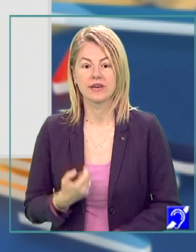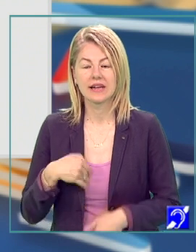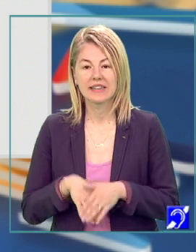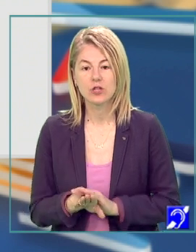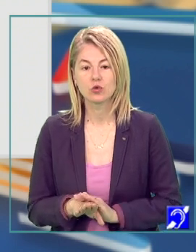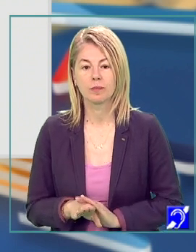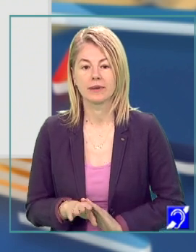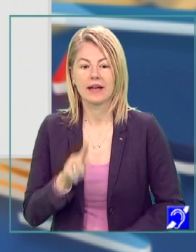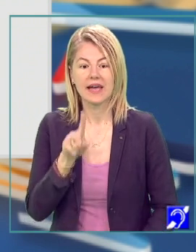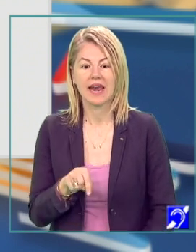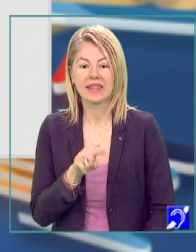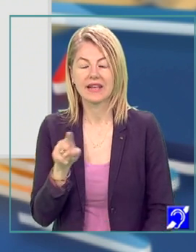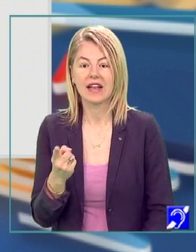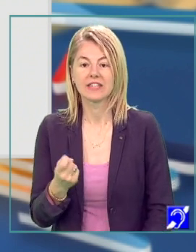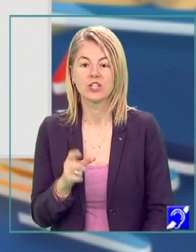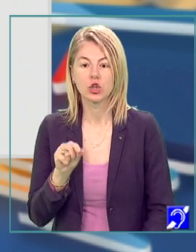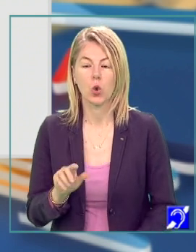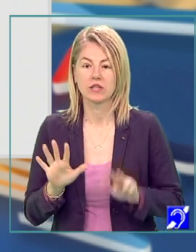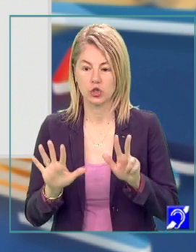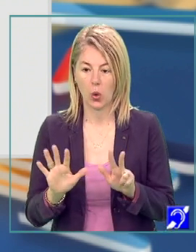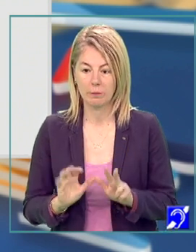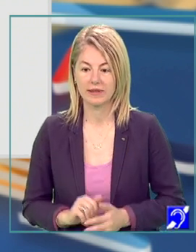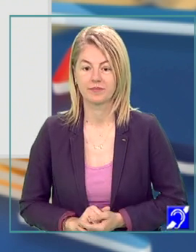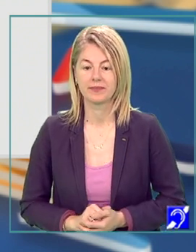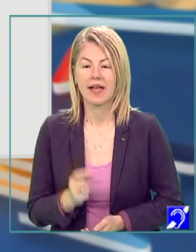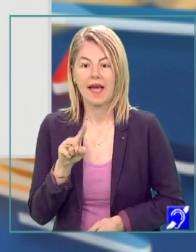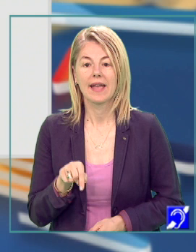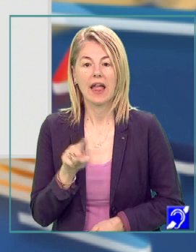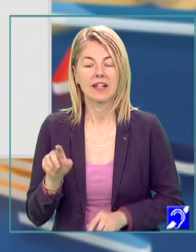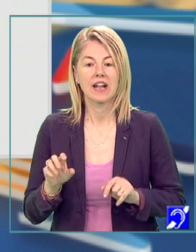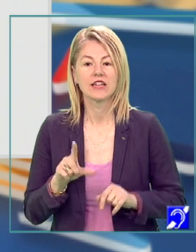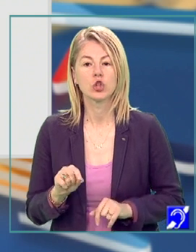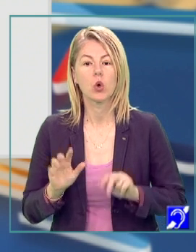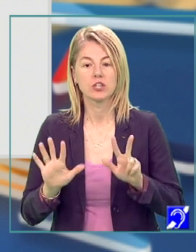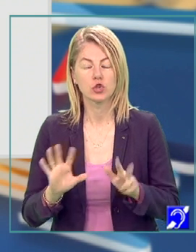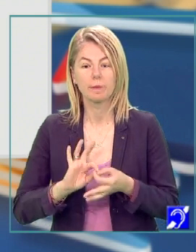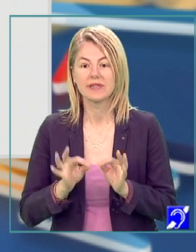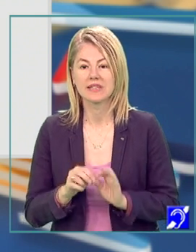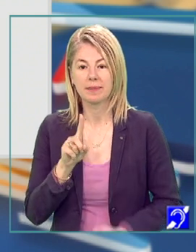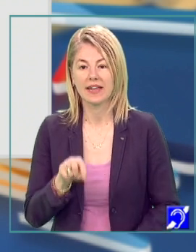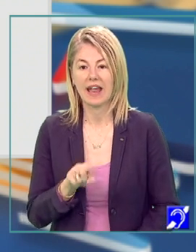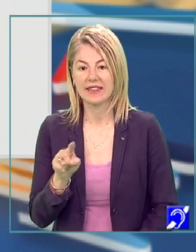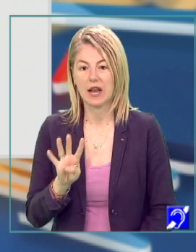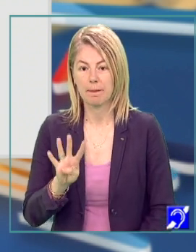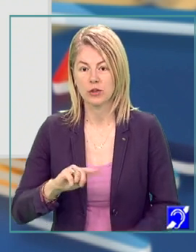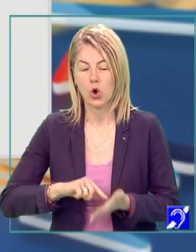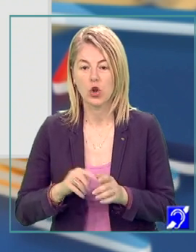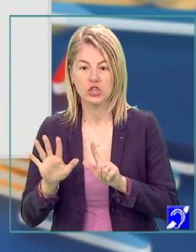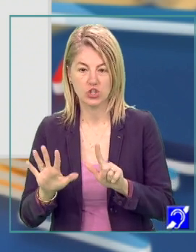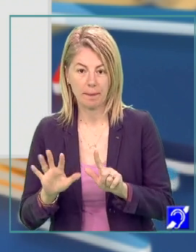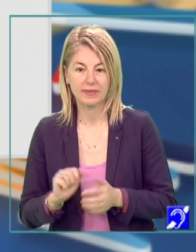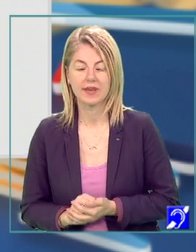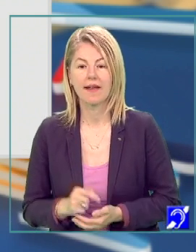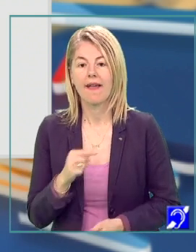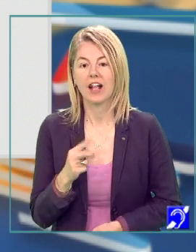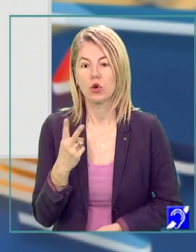sub radical din 28. Radical din 28 înseamnă radical din 4 ori 7, deci